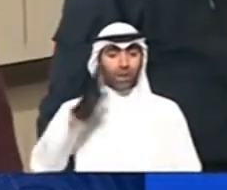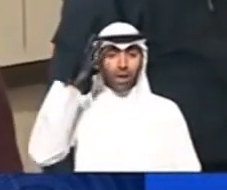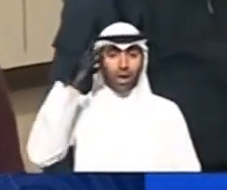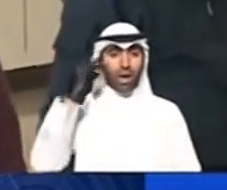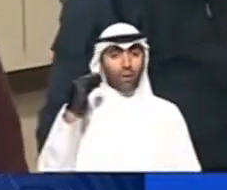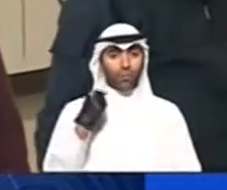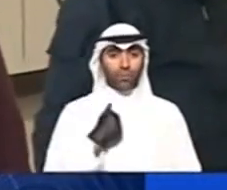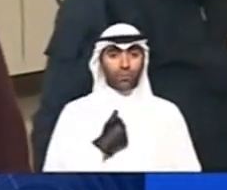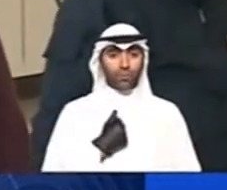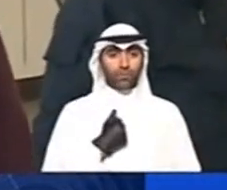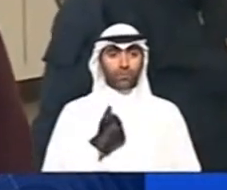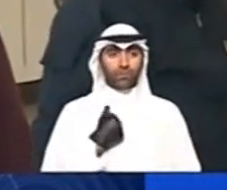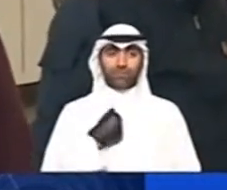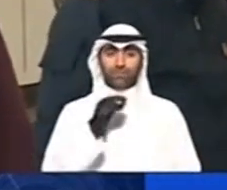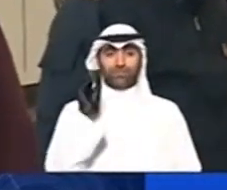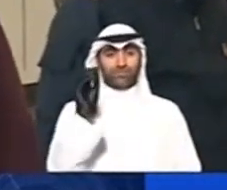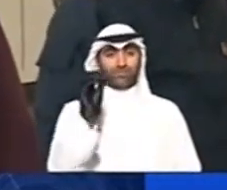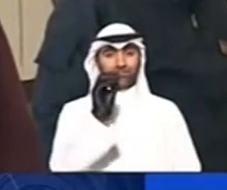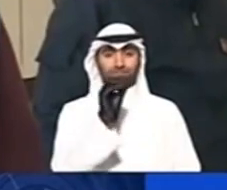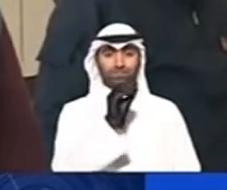إجلاء قصري